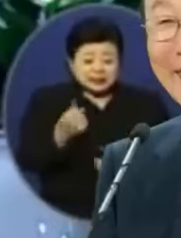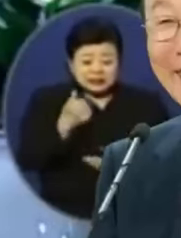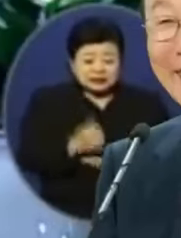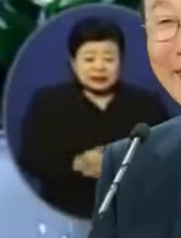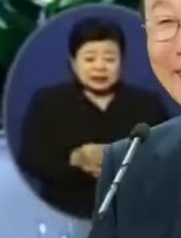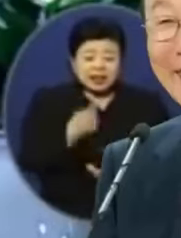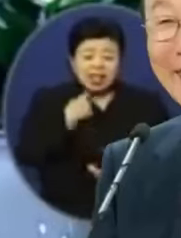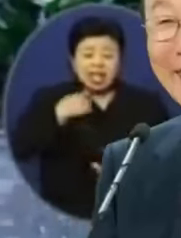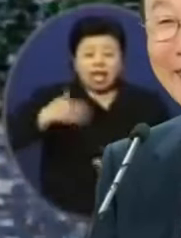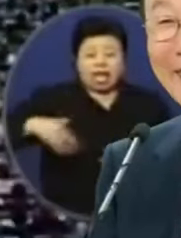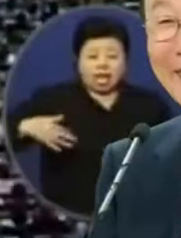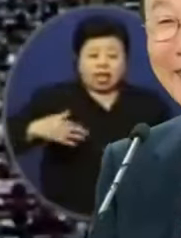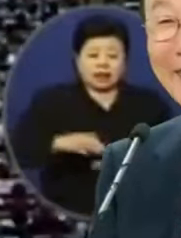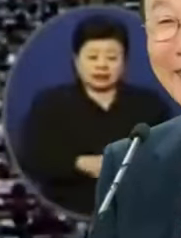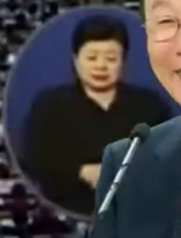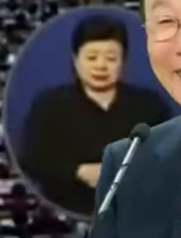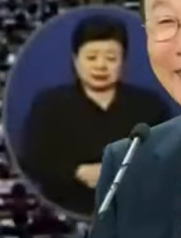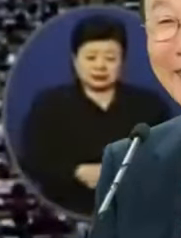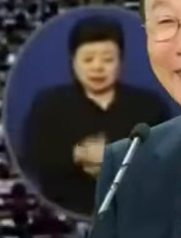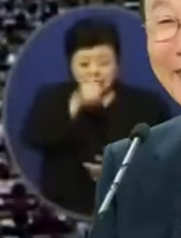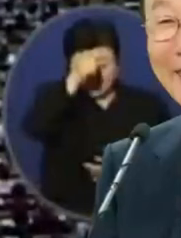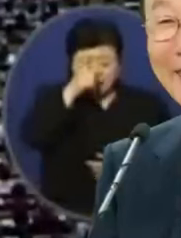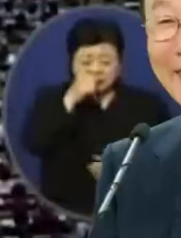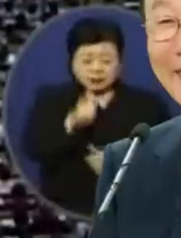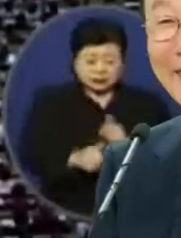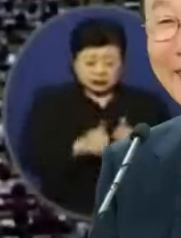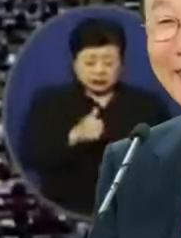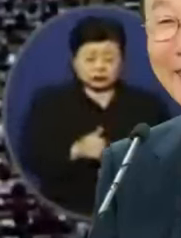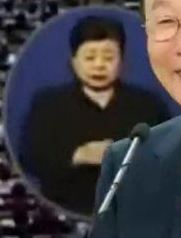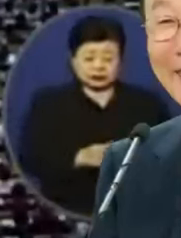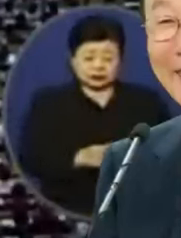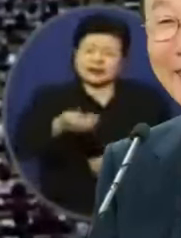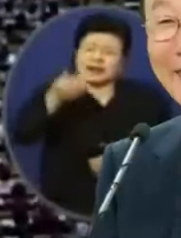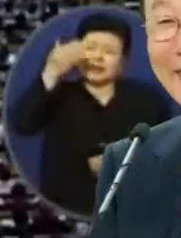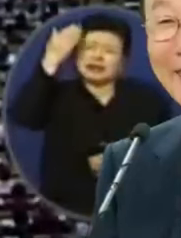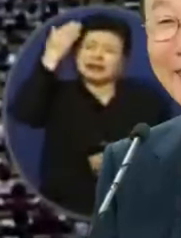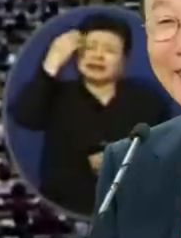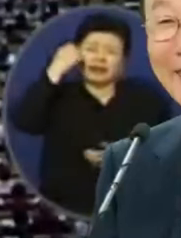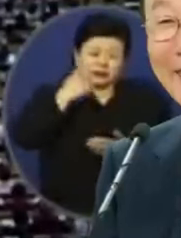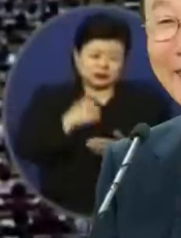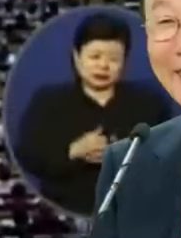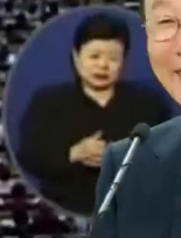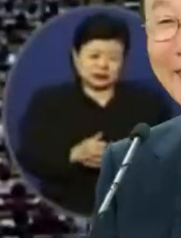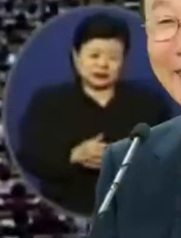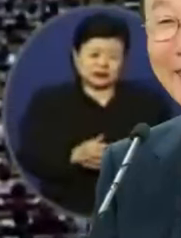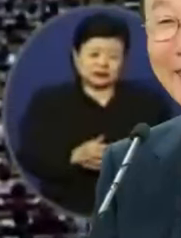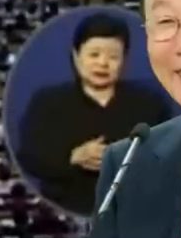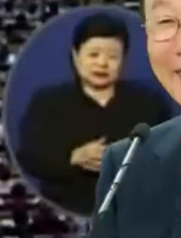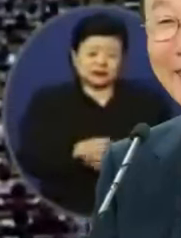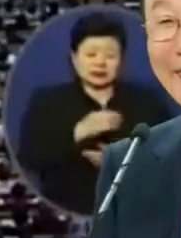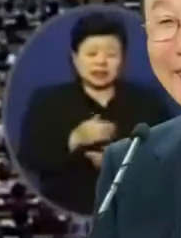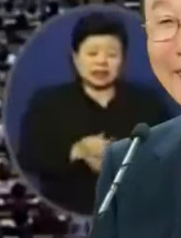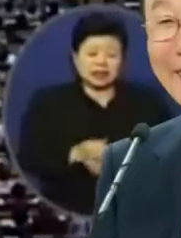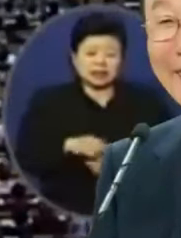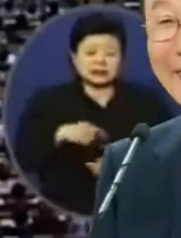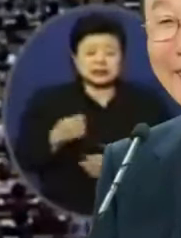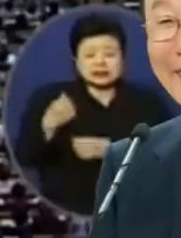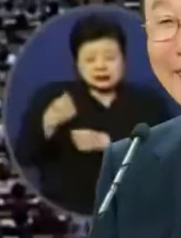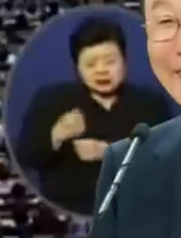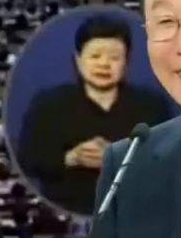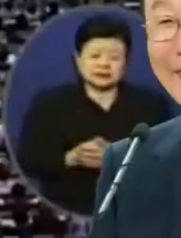한 번도 안 지었는데 아담의 자손들이 지은 그 죄를 다 자기가 짊어져야